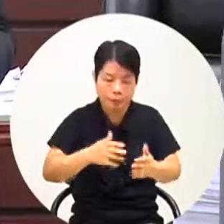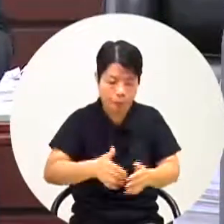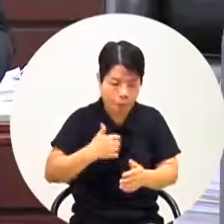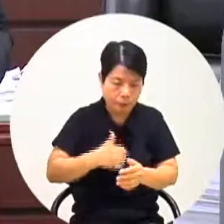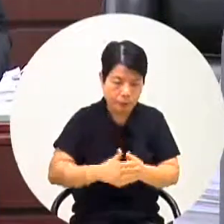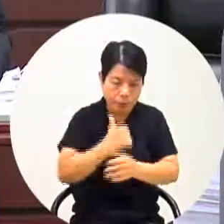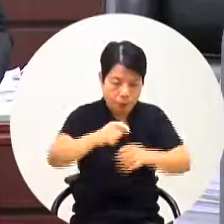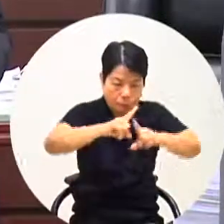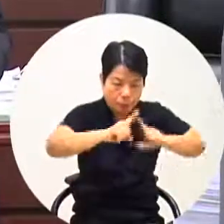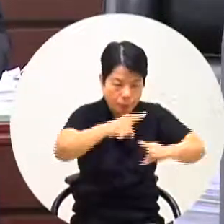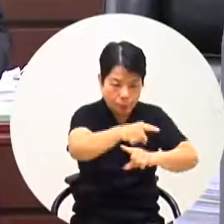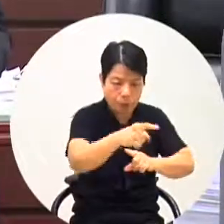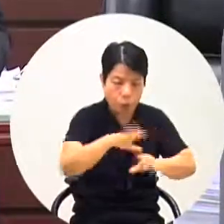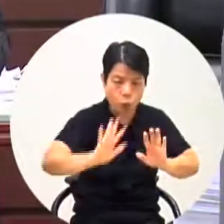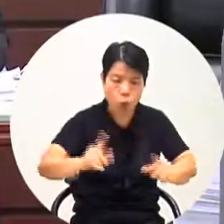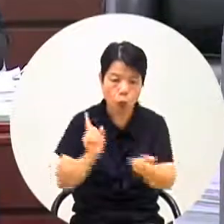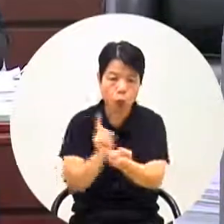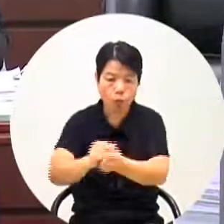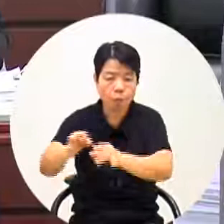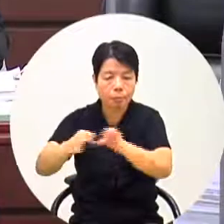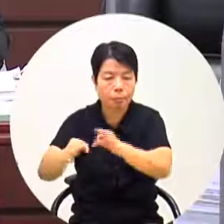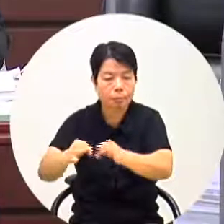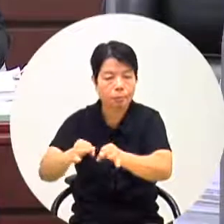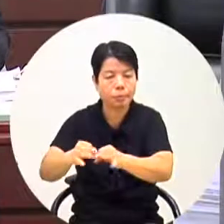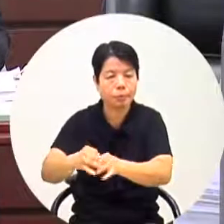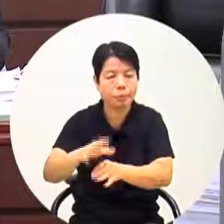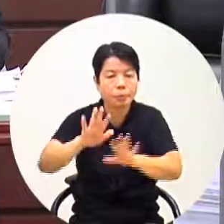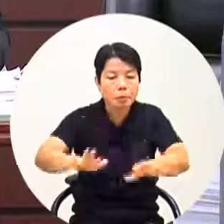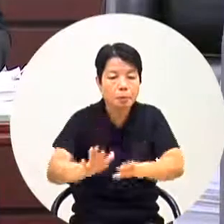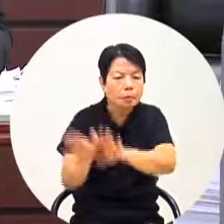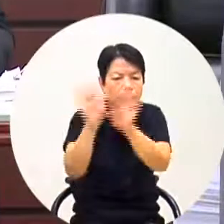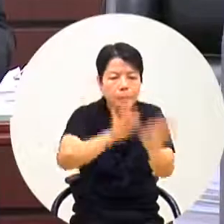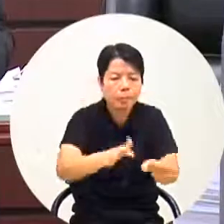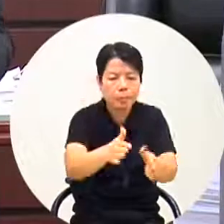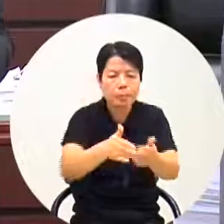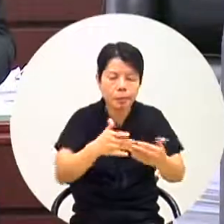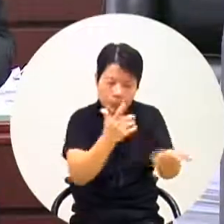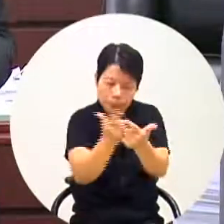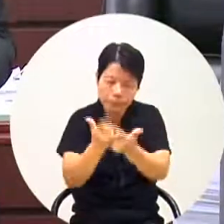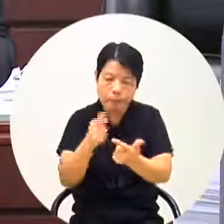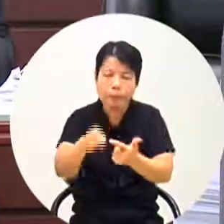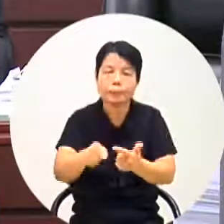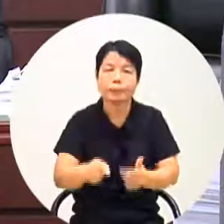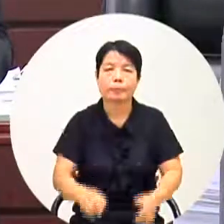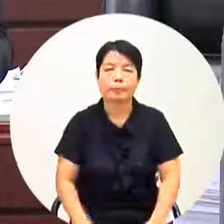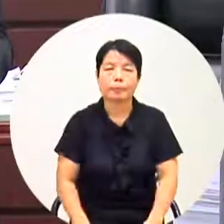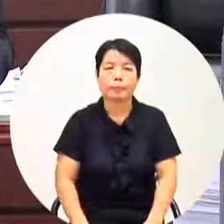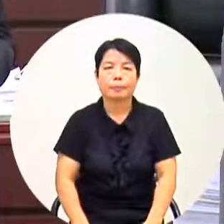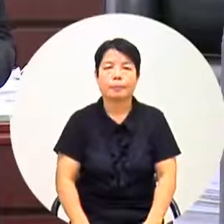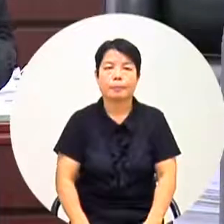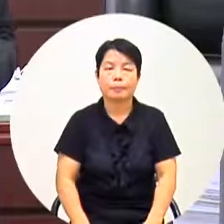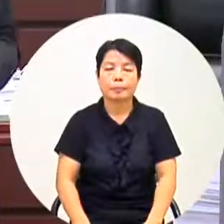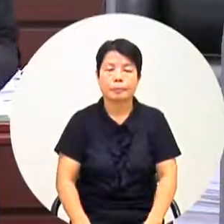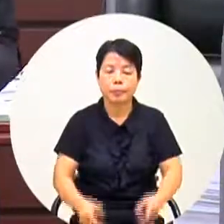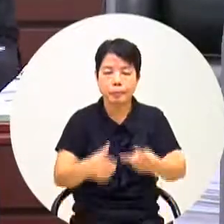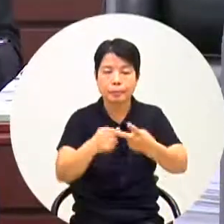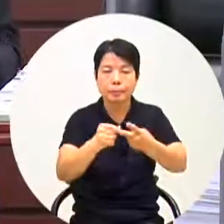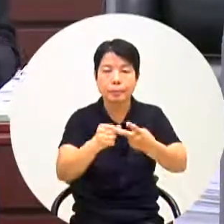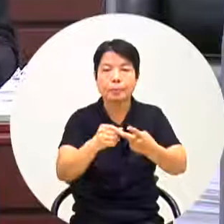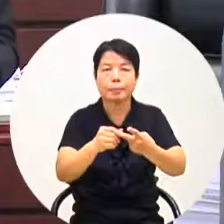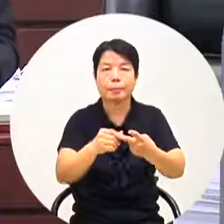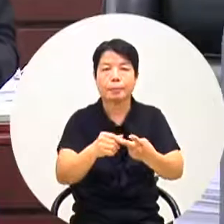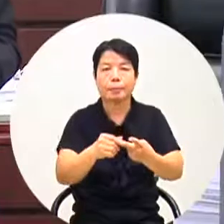个市场的行情来做一个标准的演绎。好，这个是第一个问题。第二个，刚刚议员有提到所谓